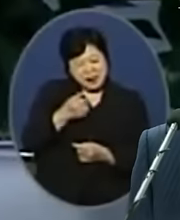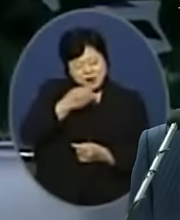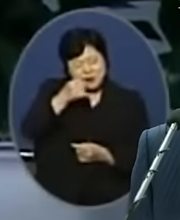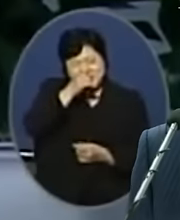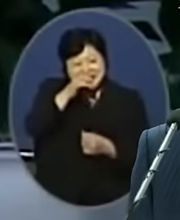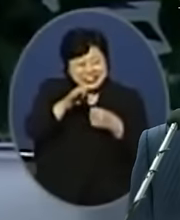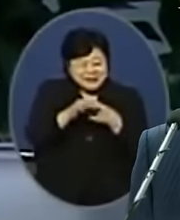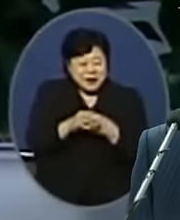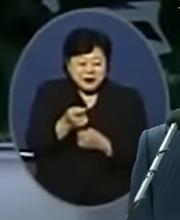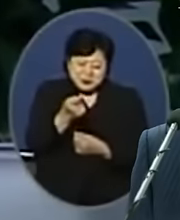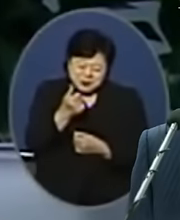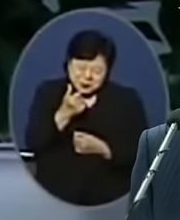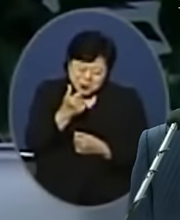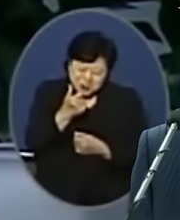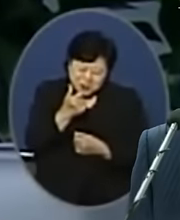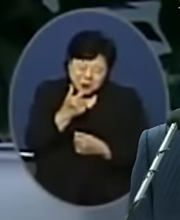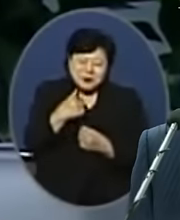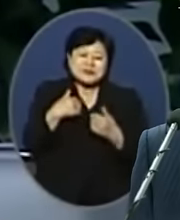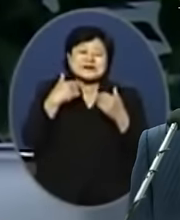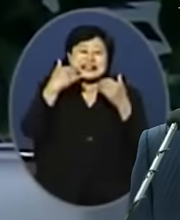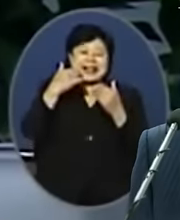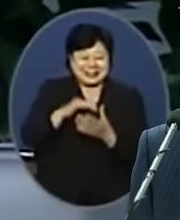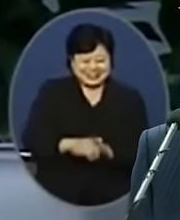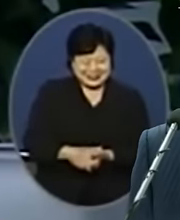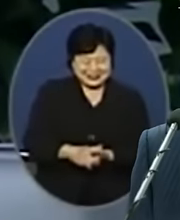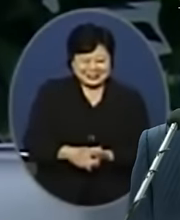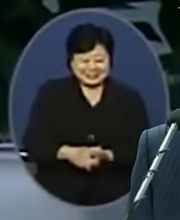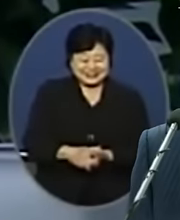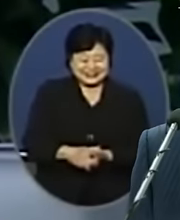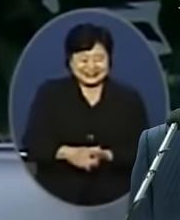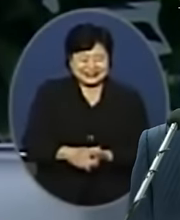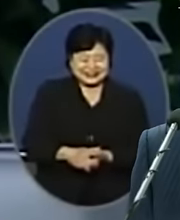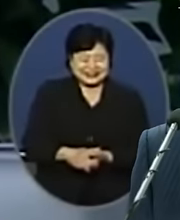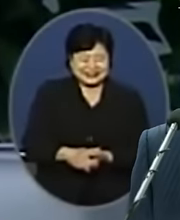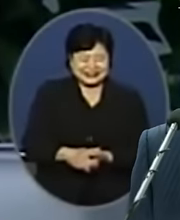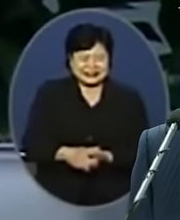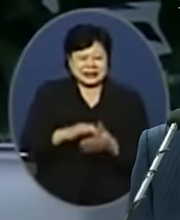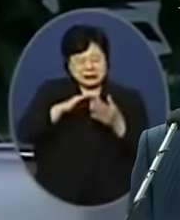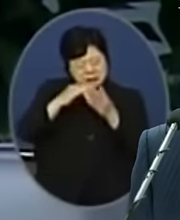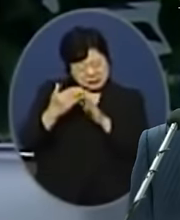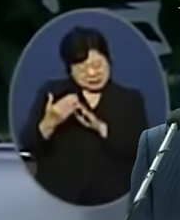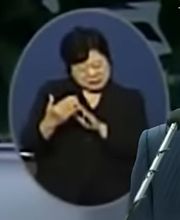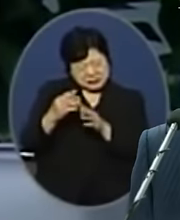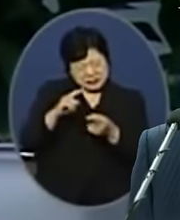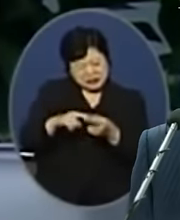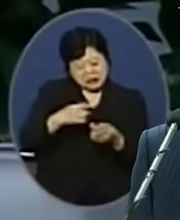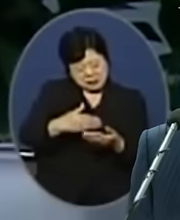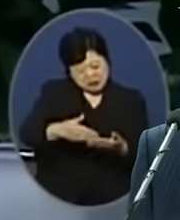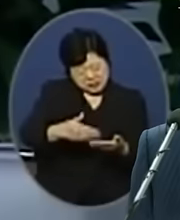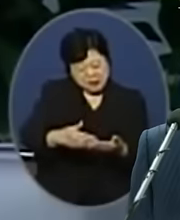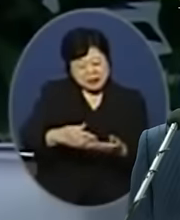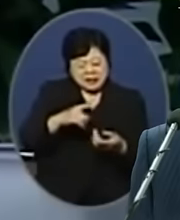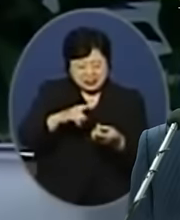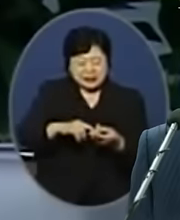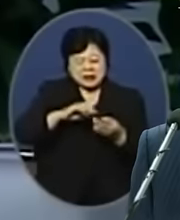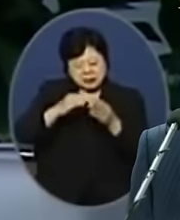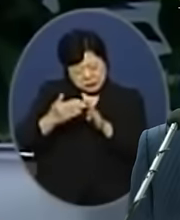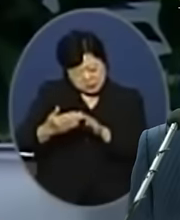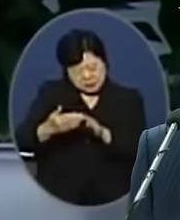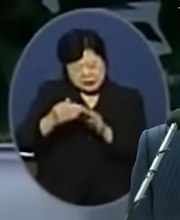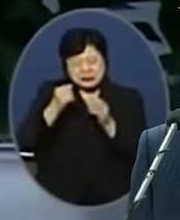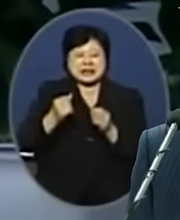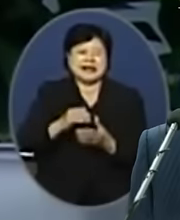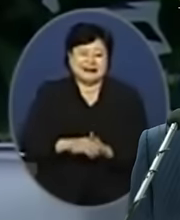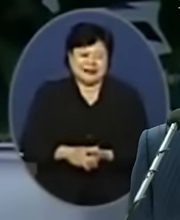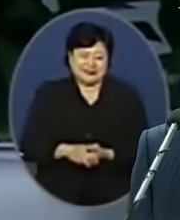조그만한 꿈을 꾸고 있으면 여러분 인생은 조그만하게 삽니다. 판잣집 속에 사는 꿈만 꾸면 판잣집밖에